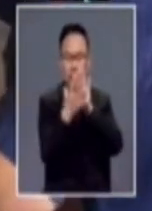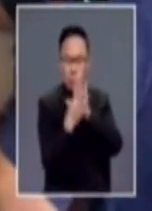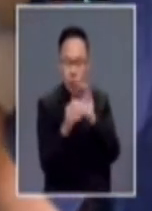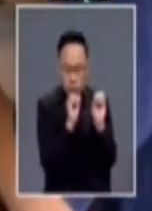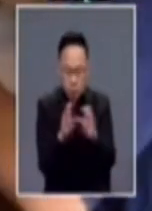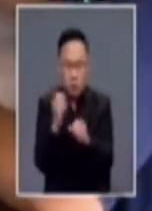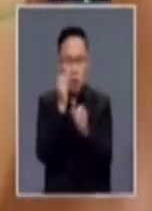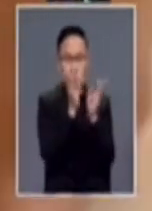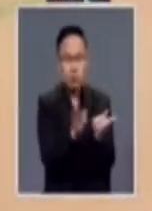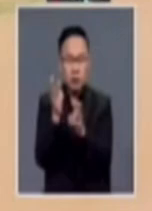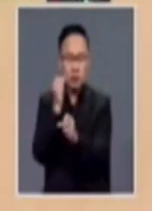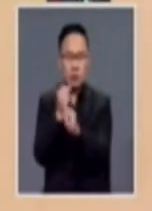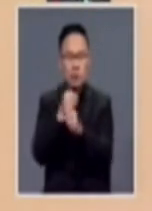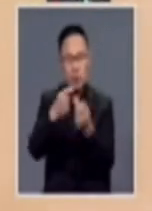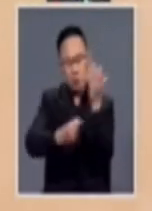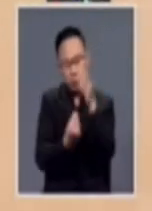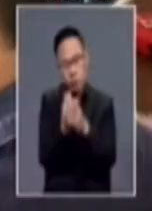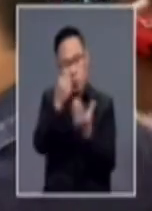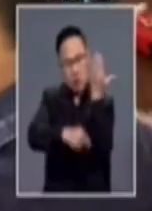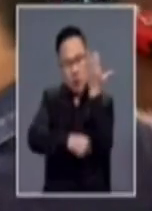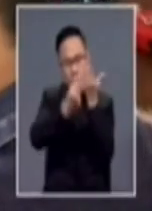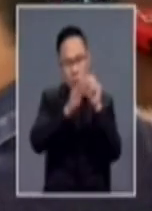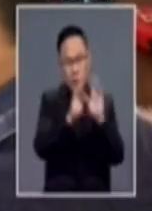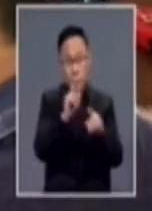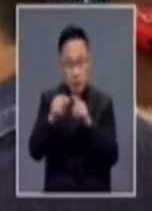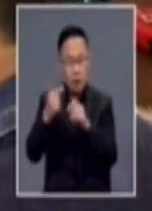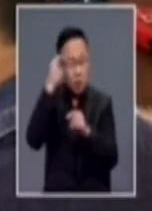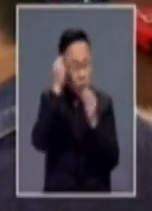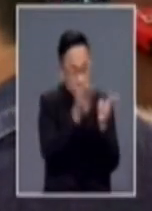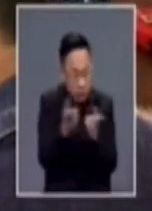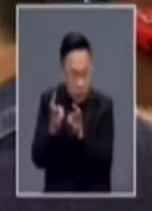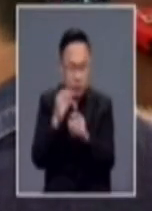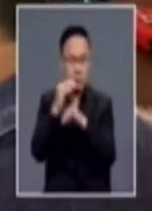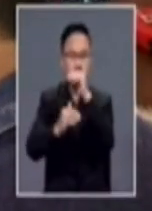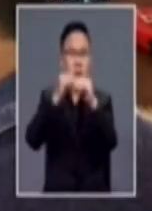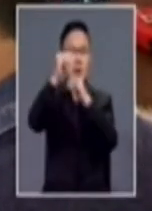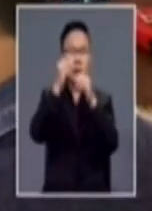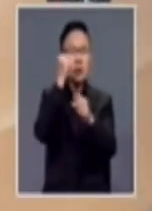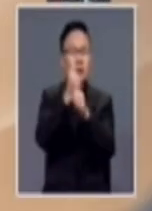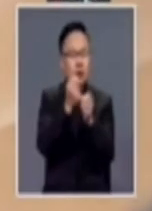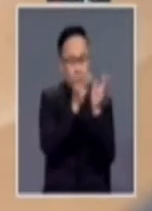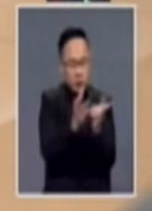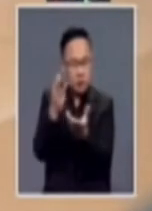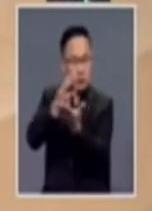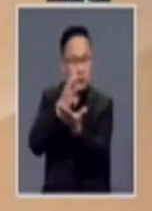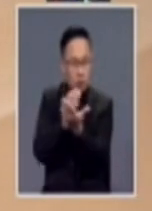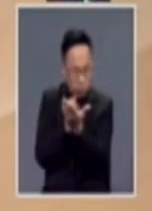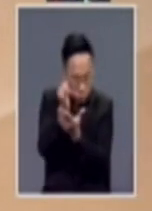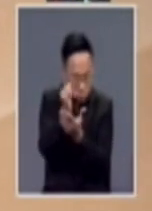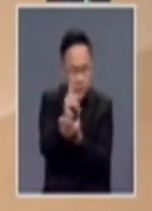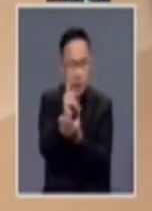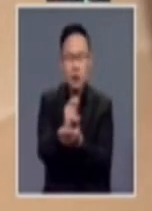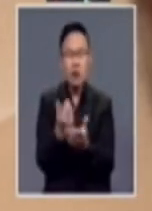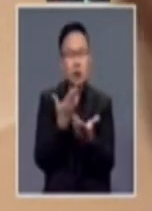วมถึงประชาชนที่สนใจได้เรียนรู้กระบวนการพัฒนาข้าวตามกระบวนการผลิตอย่างถูกต้องลดต้นทุนการผลิต